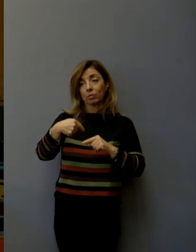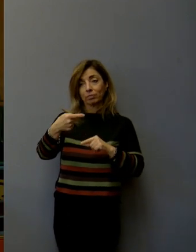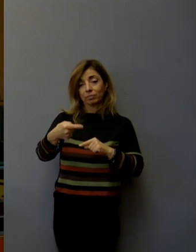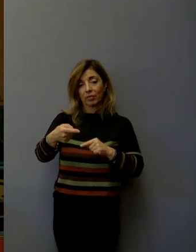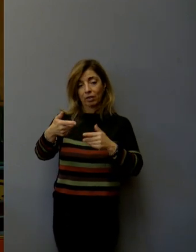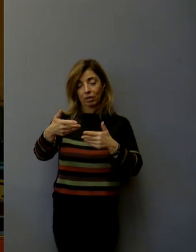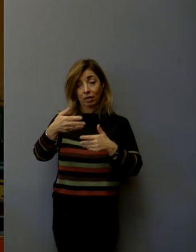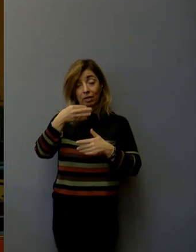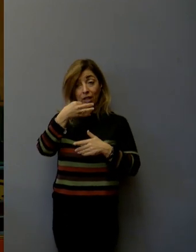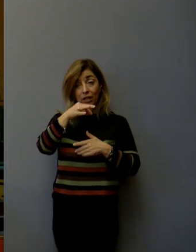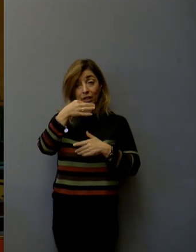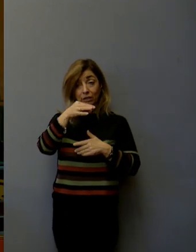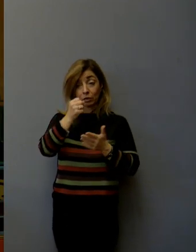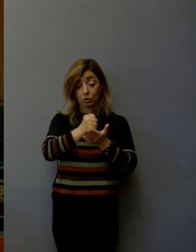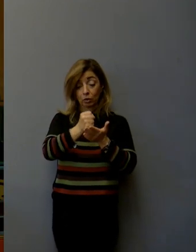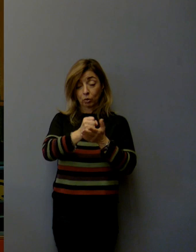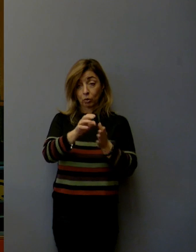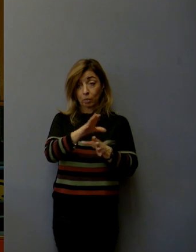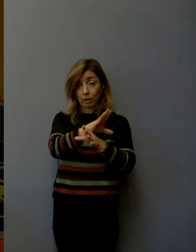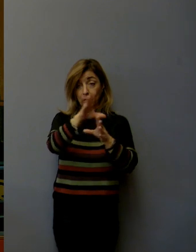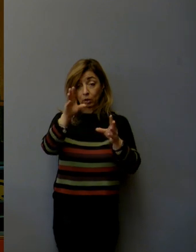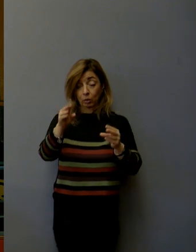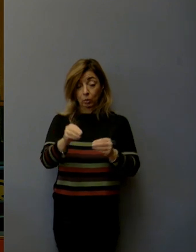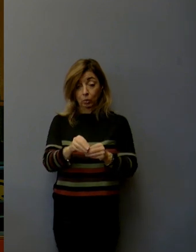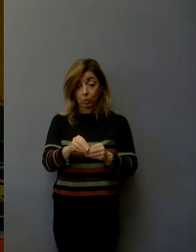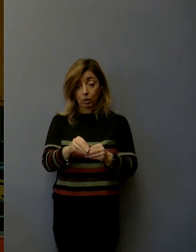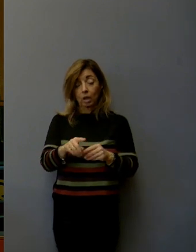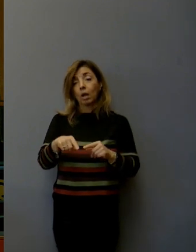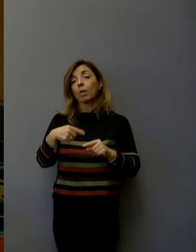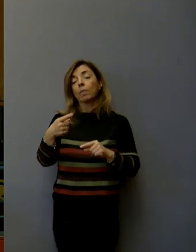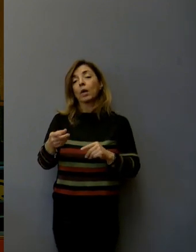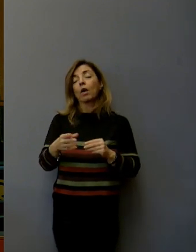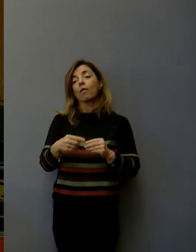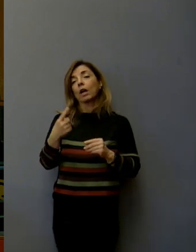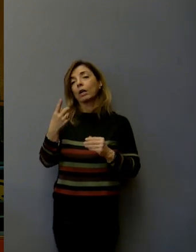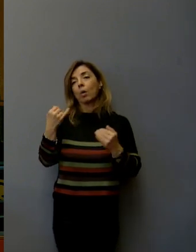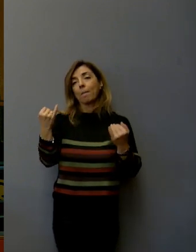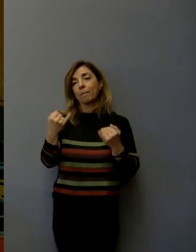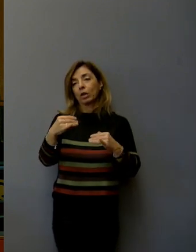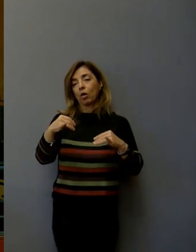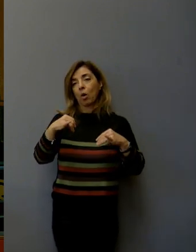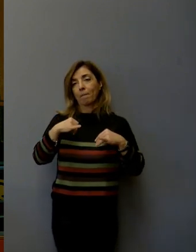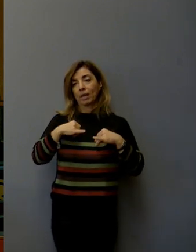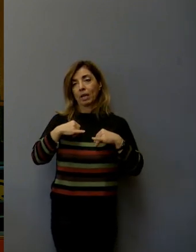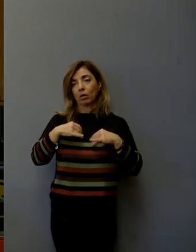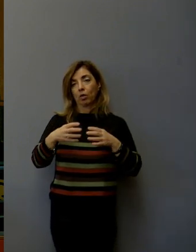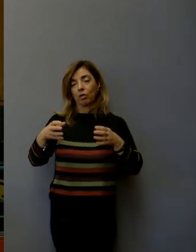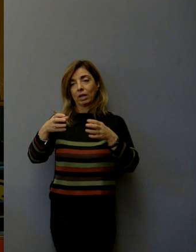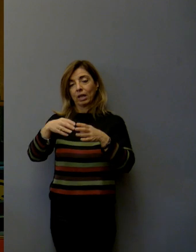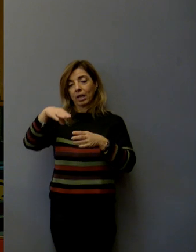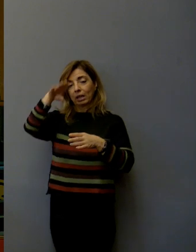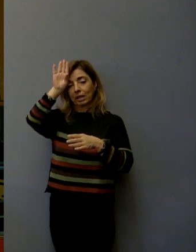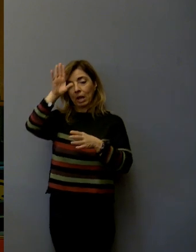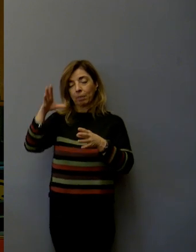dell'illustrazione di tutti i documenti poi comunque di fare un piccolo break e farla capigruppo in quel senso